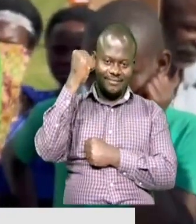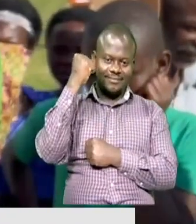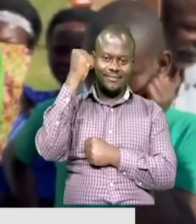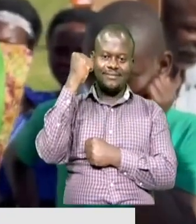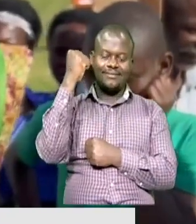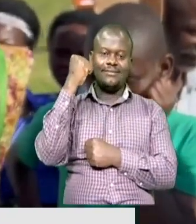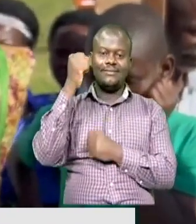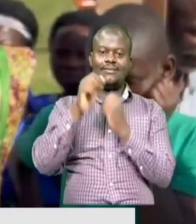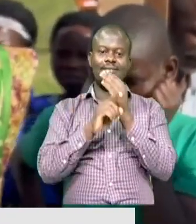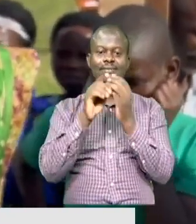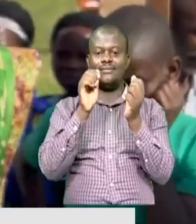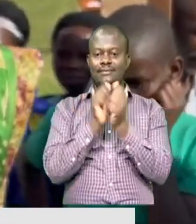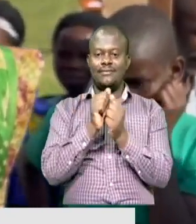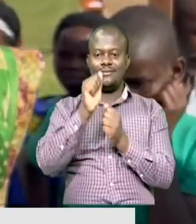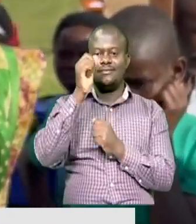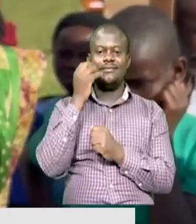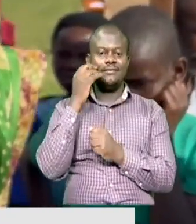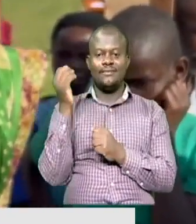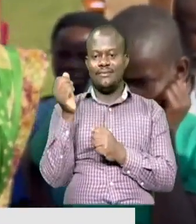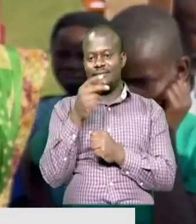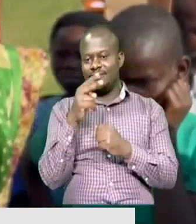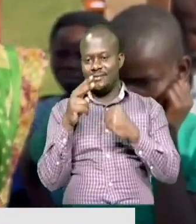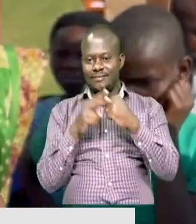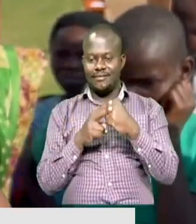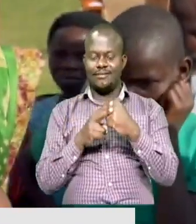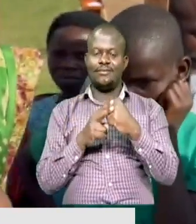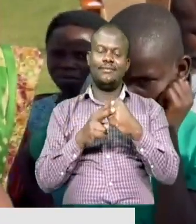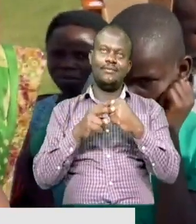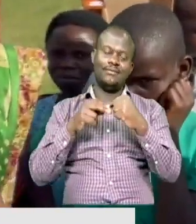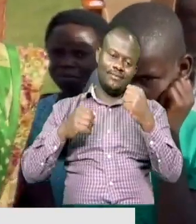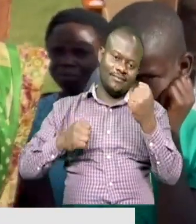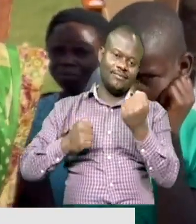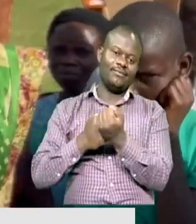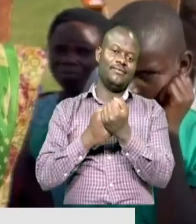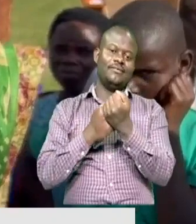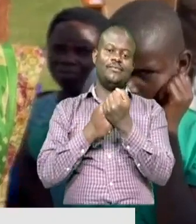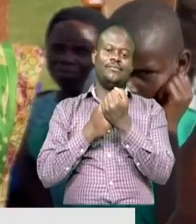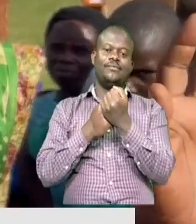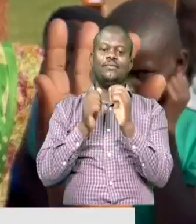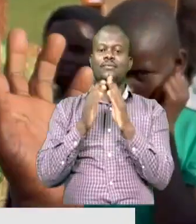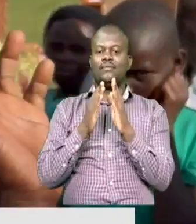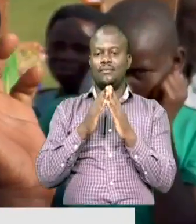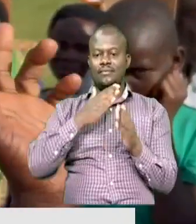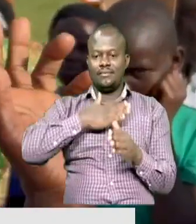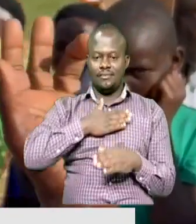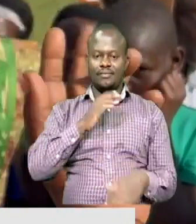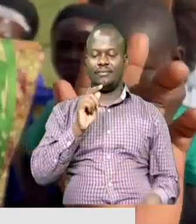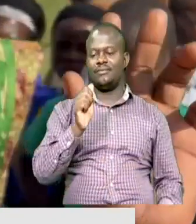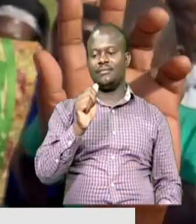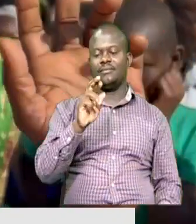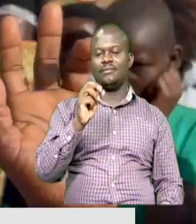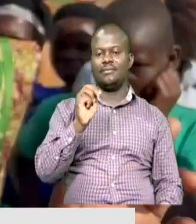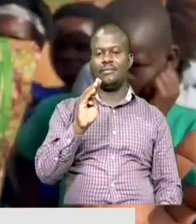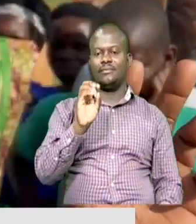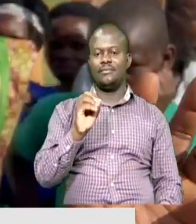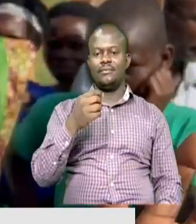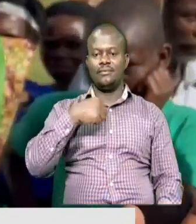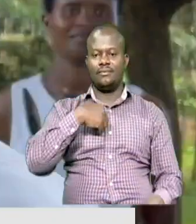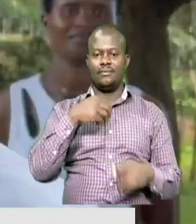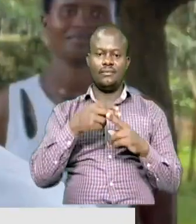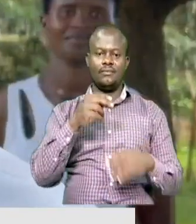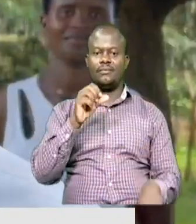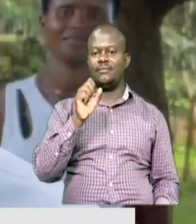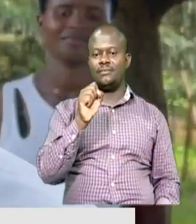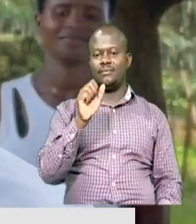ku itariki 15 z'ukwezi kwa karindwi. Tukuri inyuma umudugudu wanjye ni Karambo, nitwa Musabimana